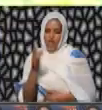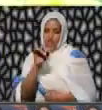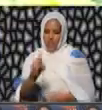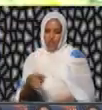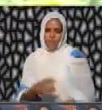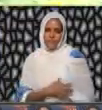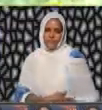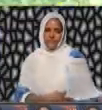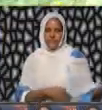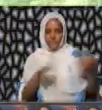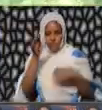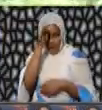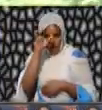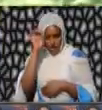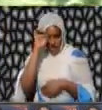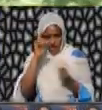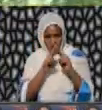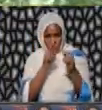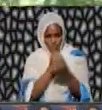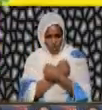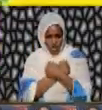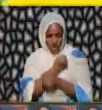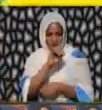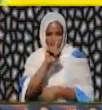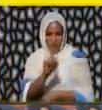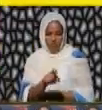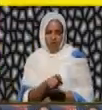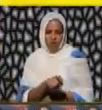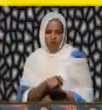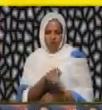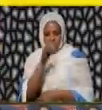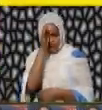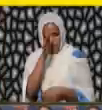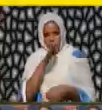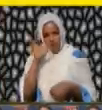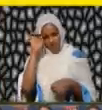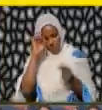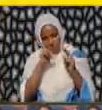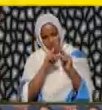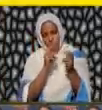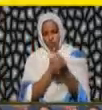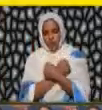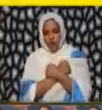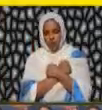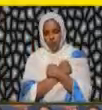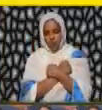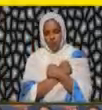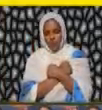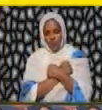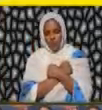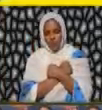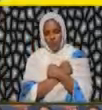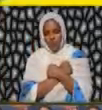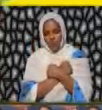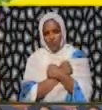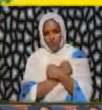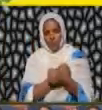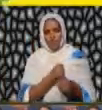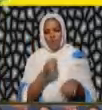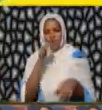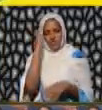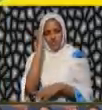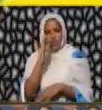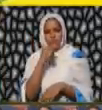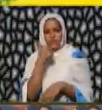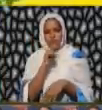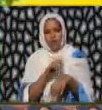ጠየቅ ነው። አባ ኤፍሬምን ትወዳቸዋለህ? አባ መጣሁን ታሳለ። እግዚአብሔር ማን ነው? እግዚአብሔር